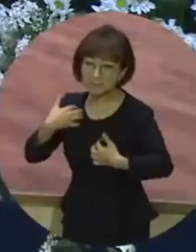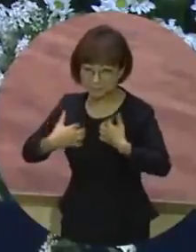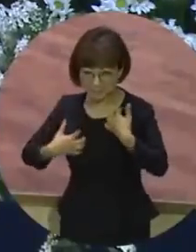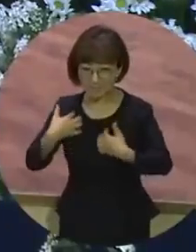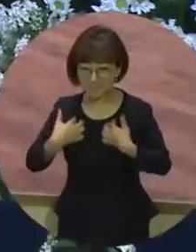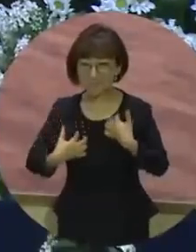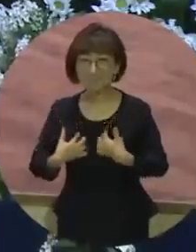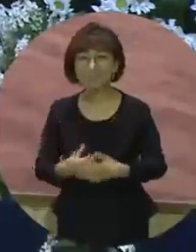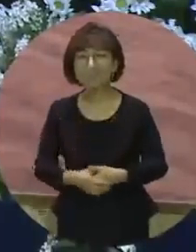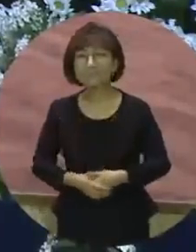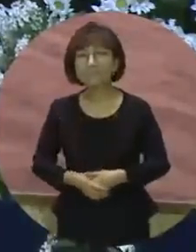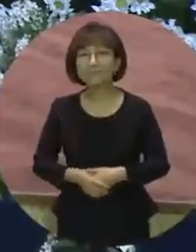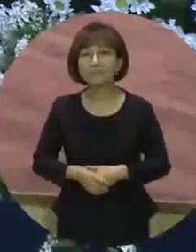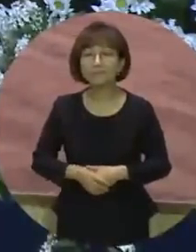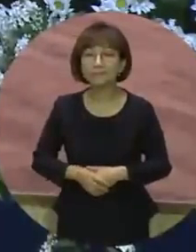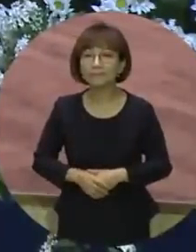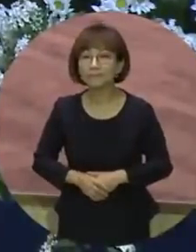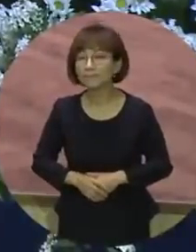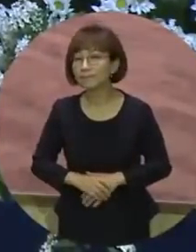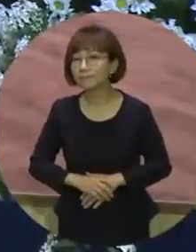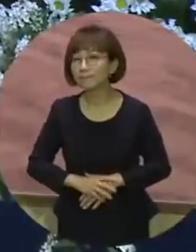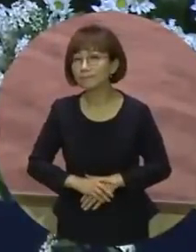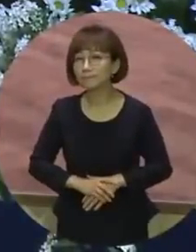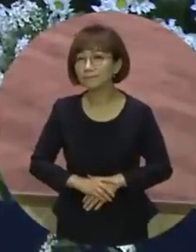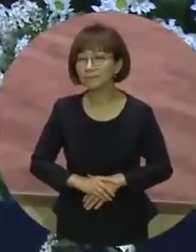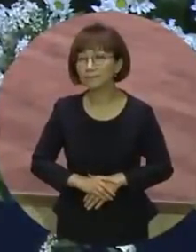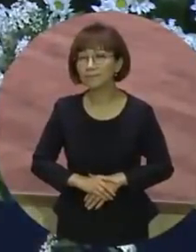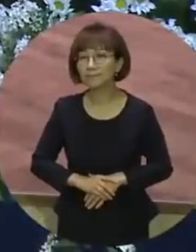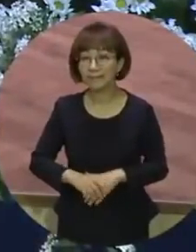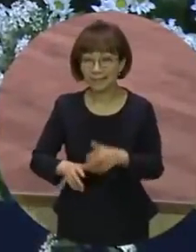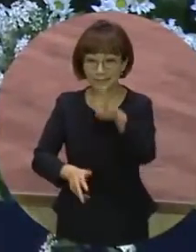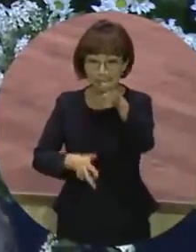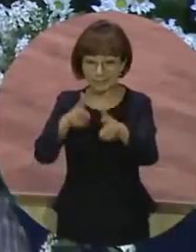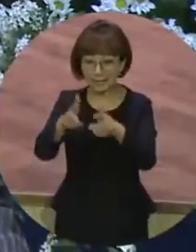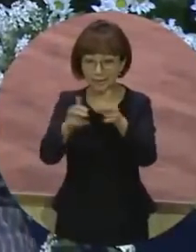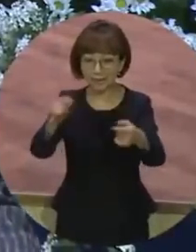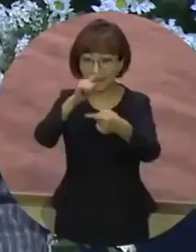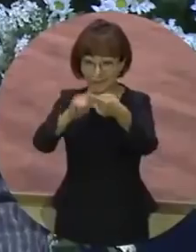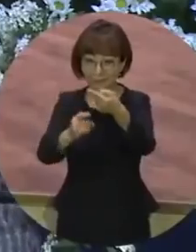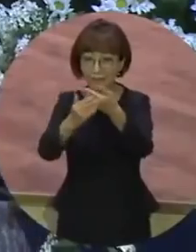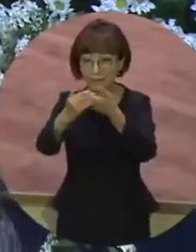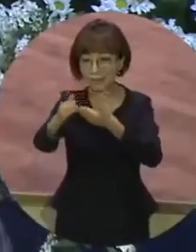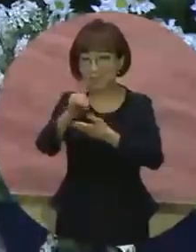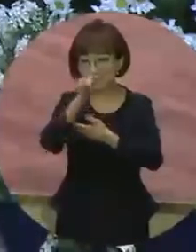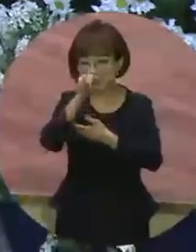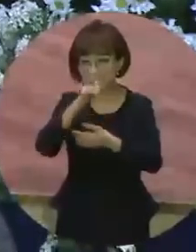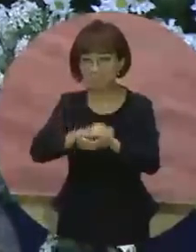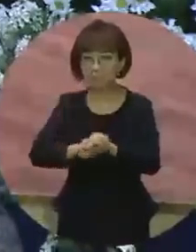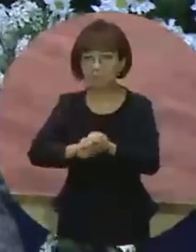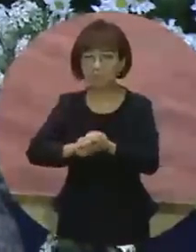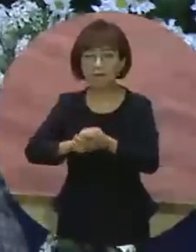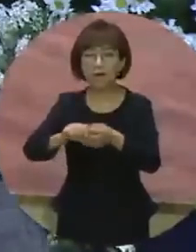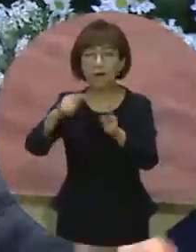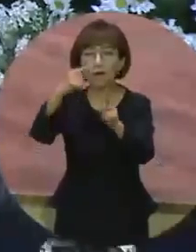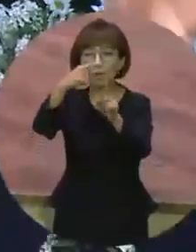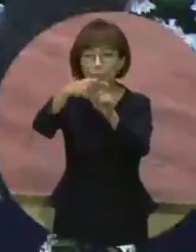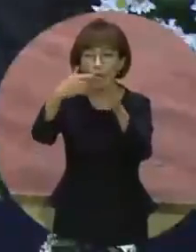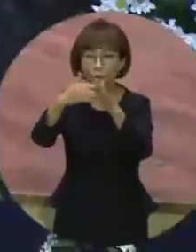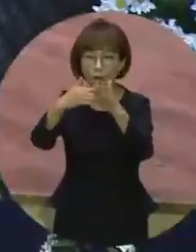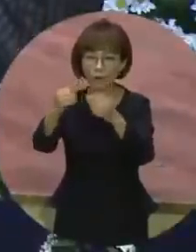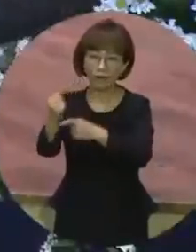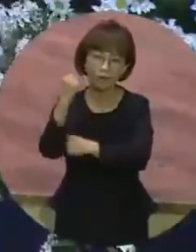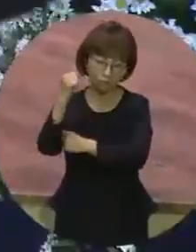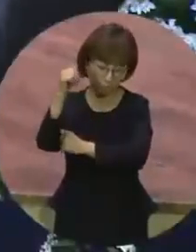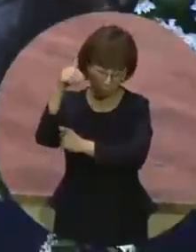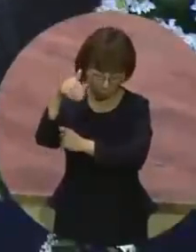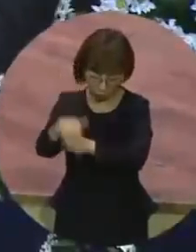믿습니다. 사람인 대회를 이번에 했는데 무너진 교회와 성전 회복이라는 주제로 진행돼 무너진 교회 지금 유럽 교회가